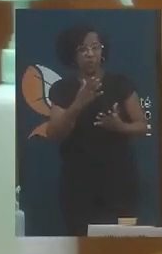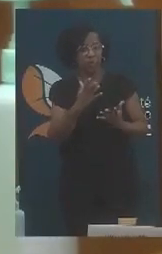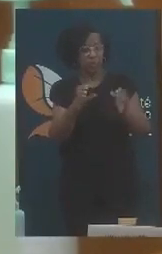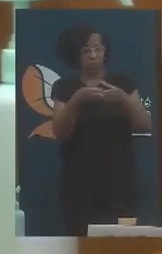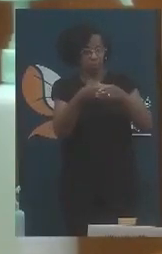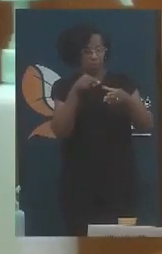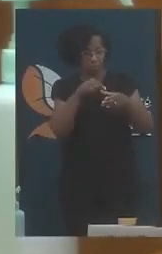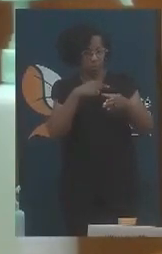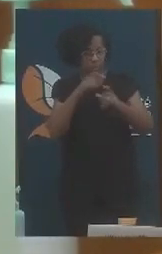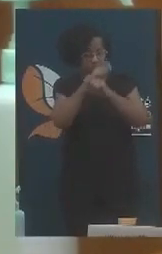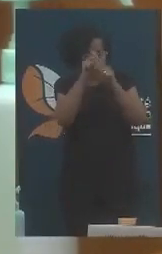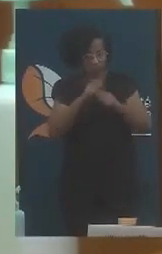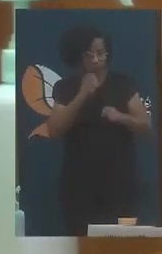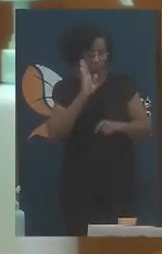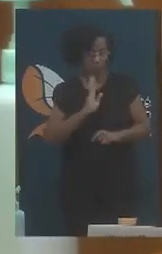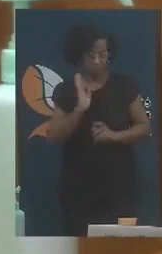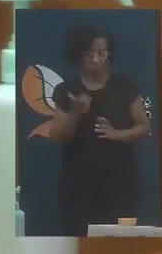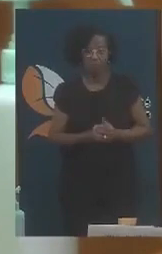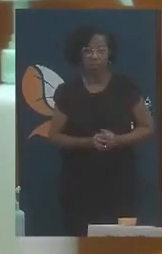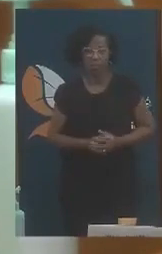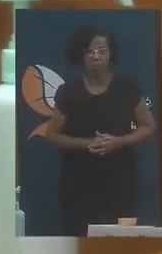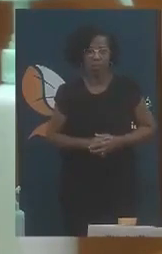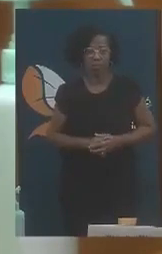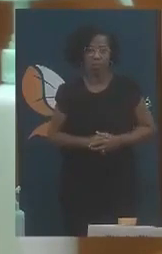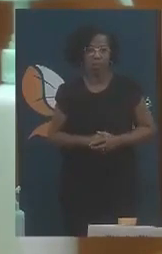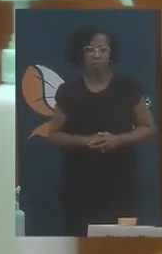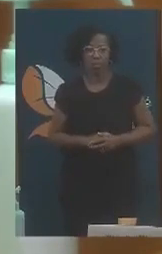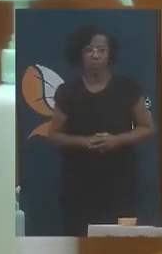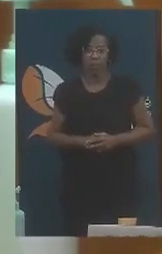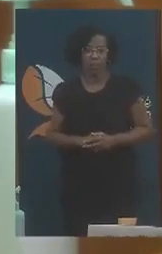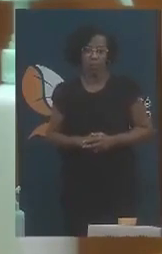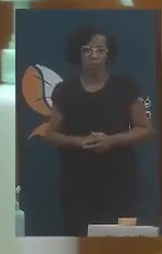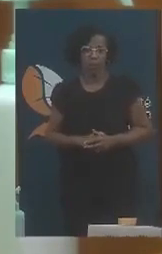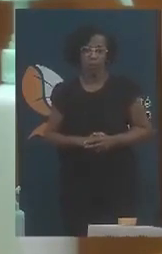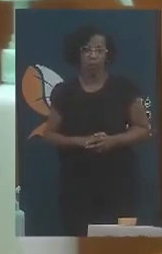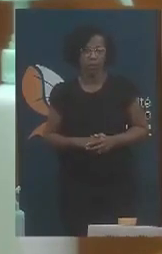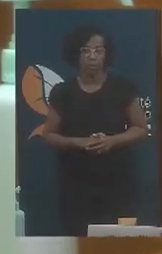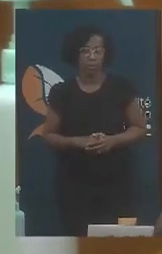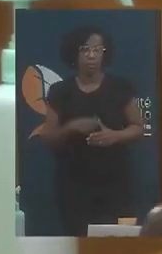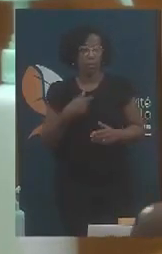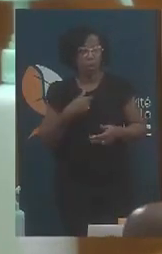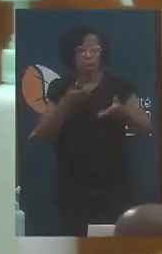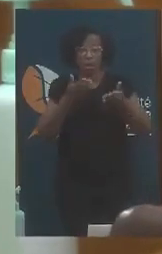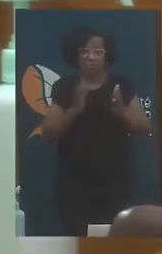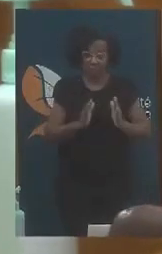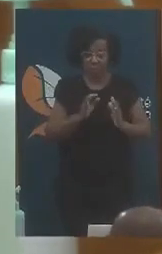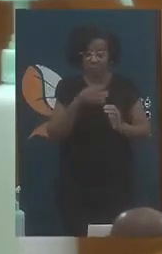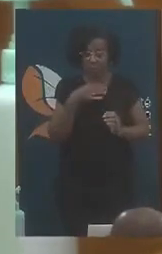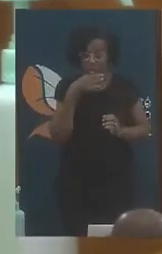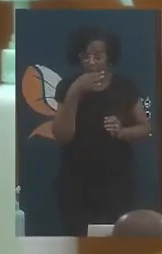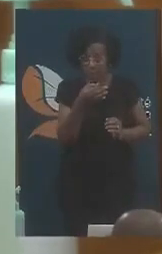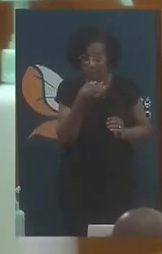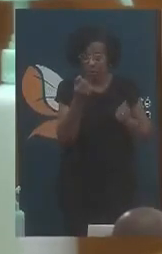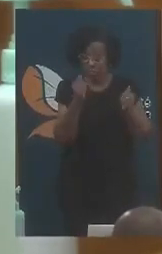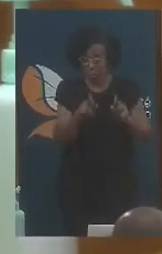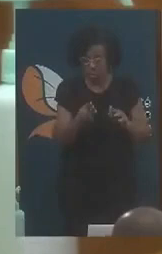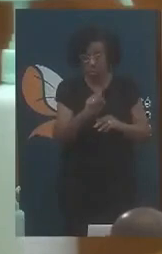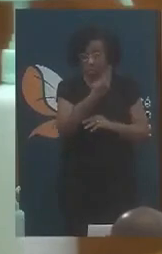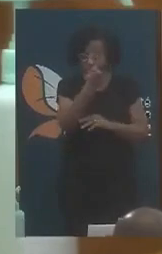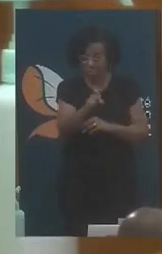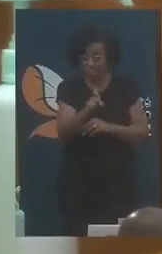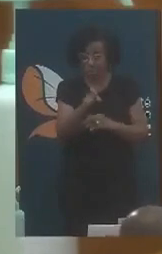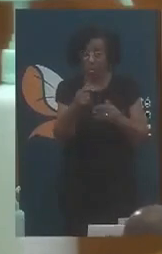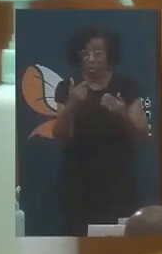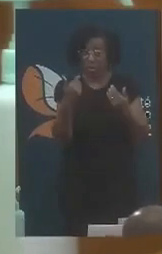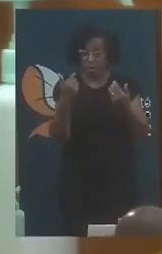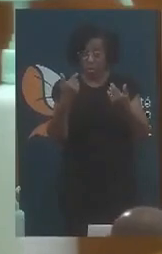Ouais, je ne respecte. Vous n'avez pas fait de gérant dans le groupe. Je ne vous manque pas de respect, monsieur. J'affirme comme chef de file que ces questions n'ont pas été